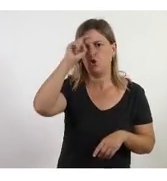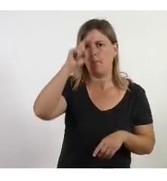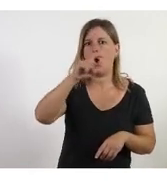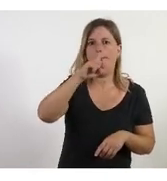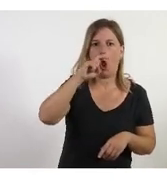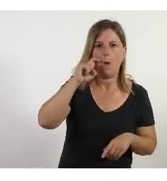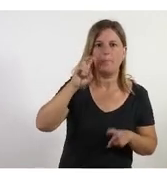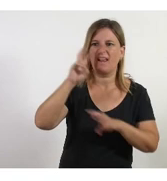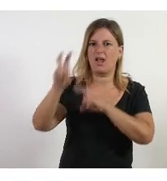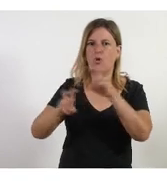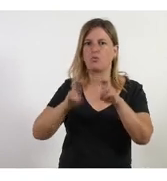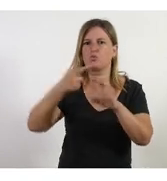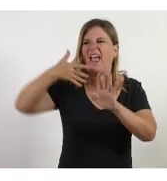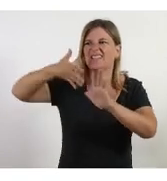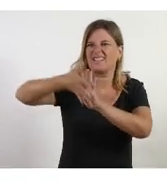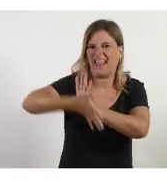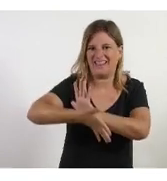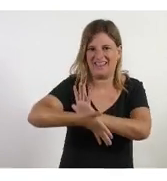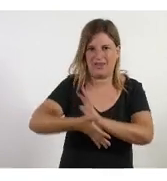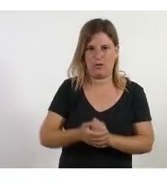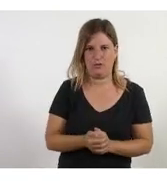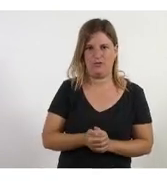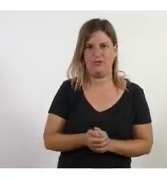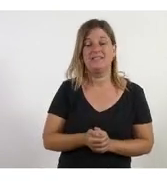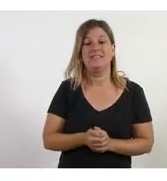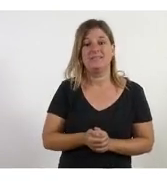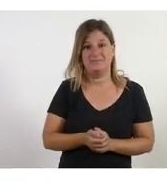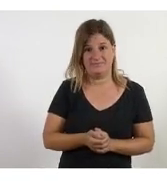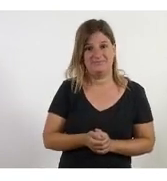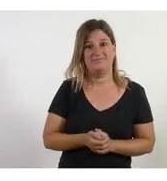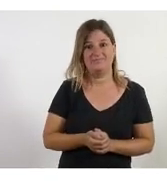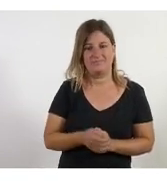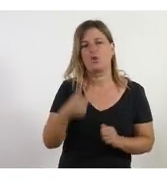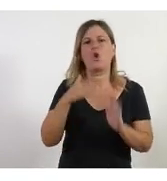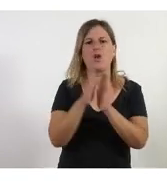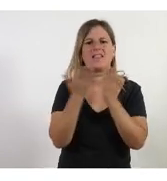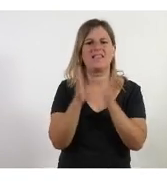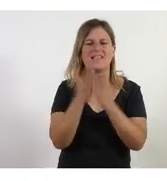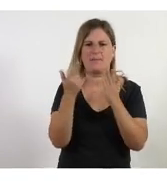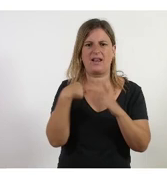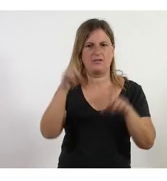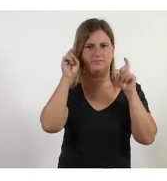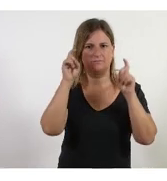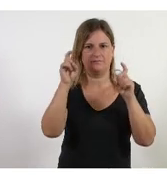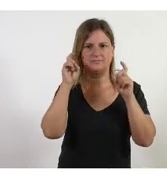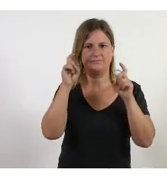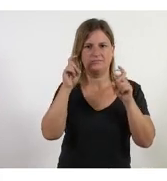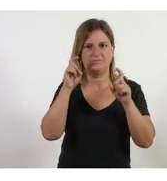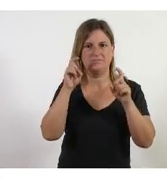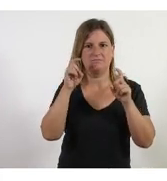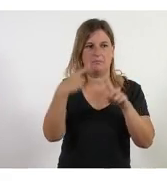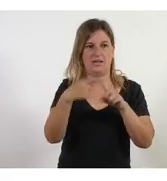en busca de sentido. I aquí, en aquest llibre, que us el recomano, ara que entrem en un període que potser es pot llegir una mica